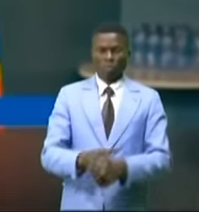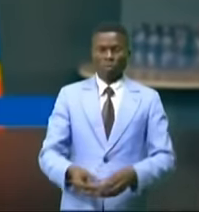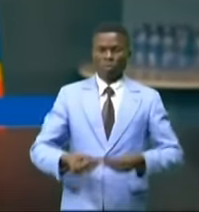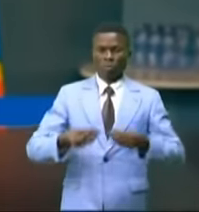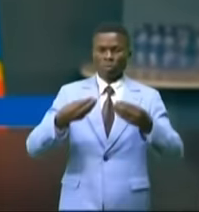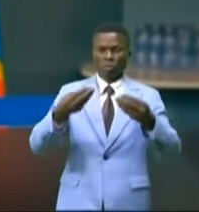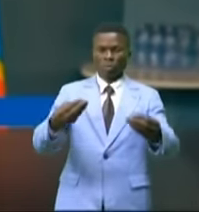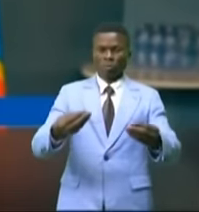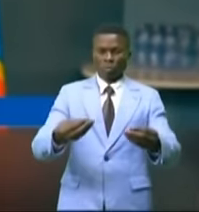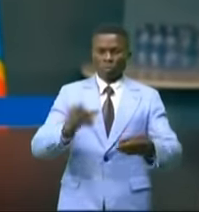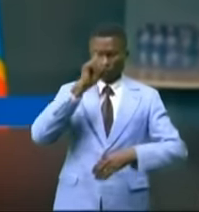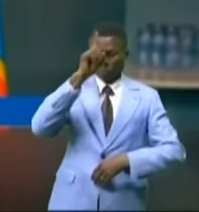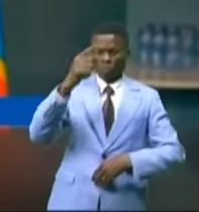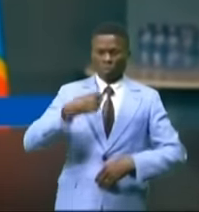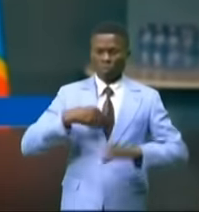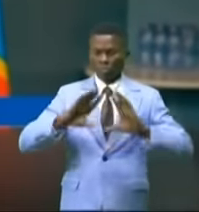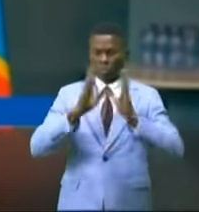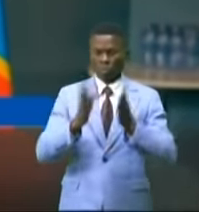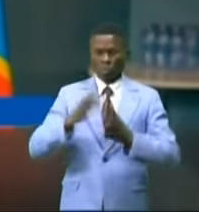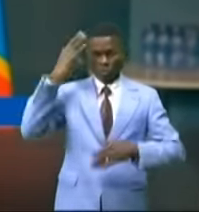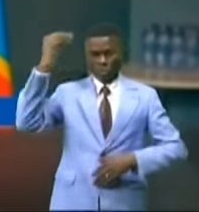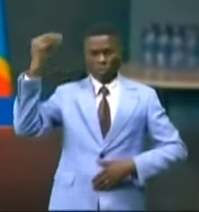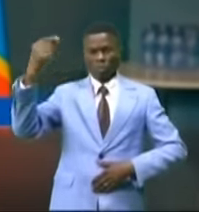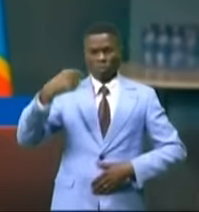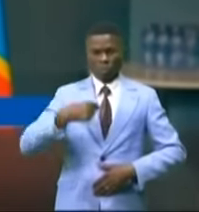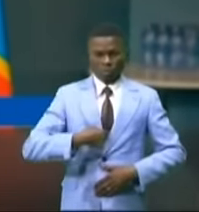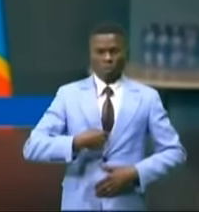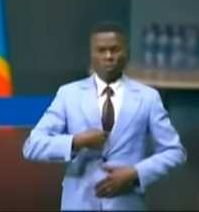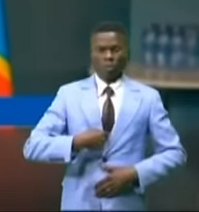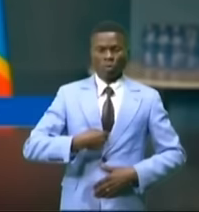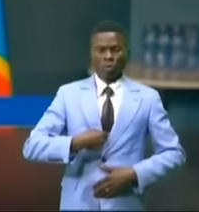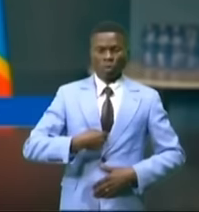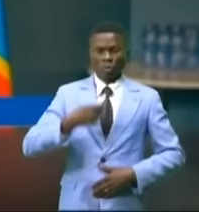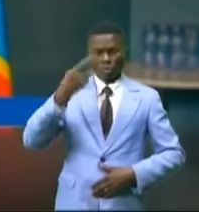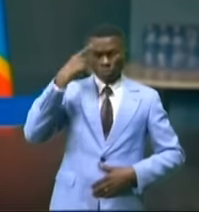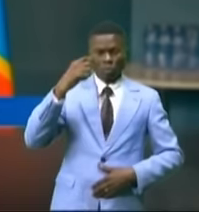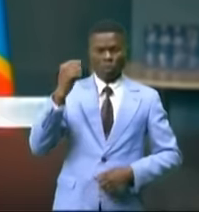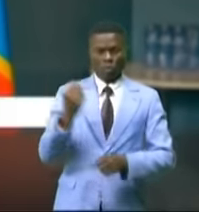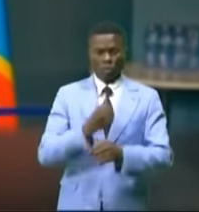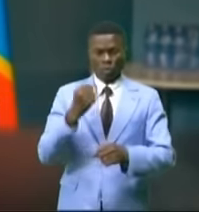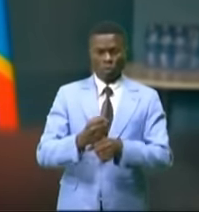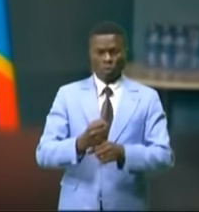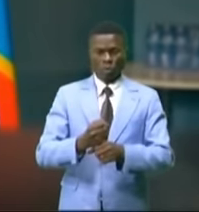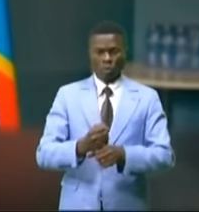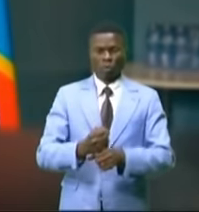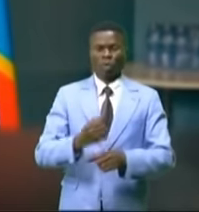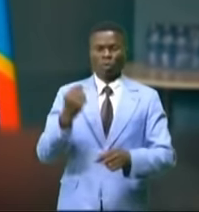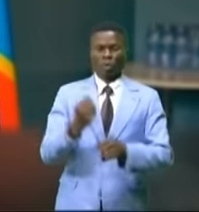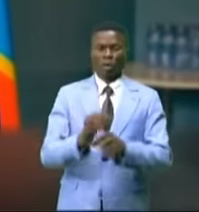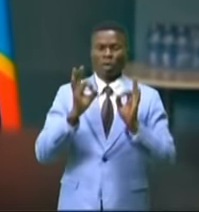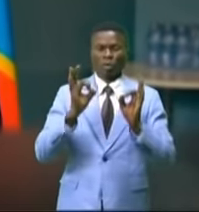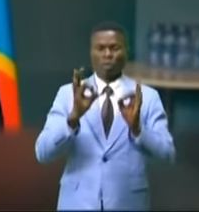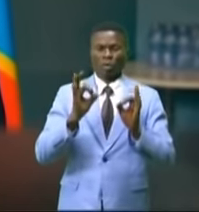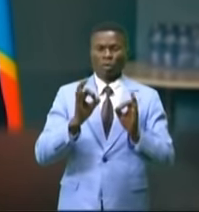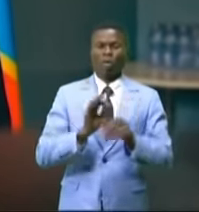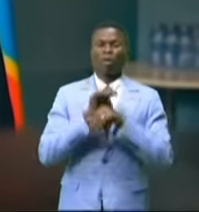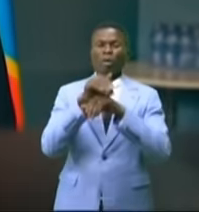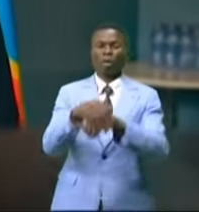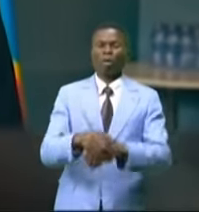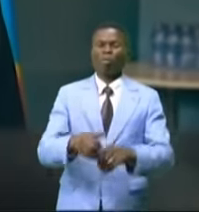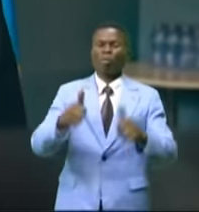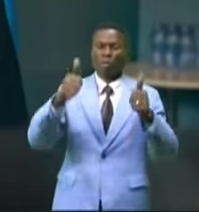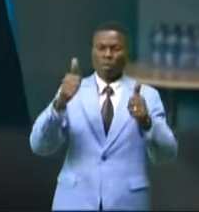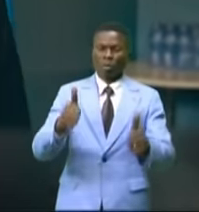ma compétence, mon expérience au service de cette nouvelle mission et de contribuer